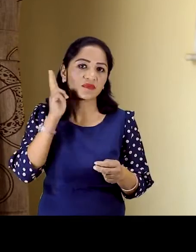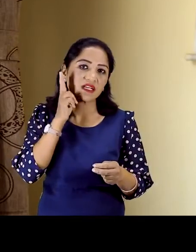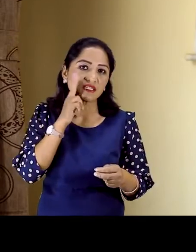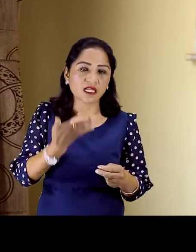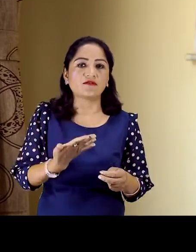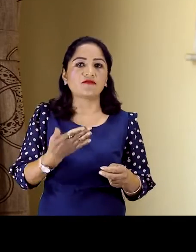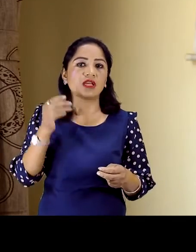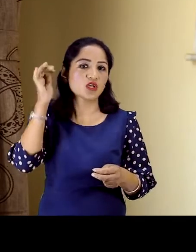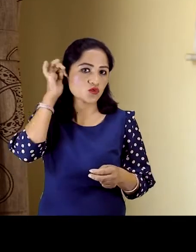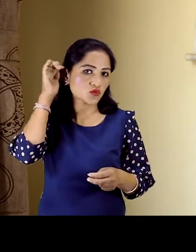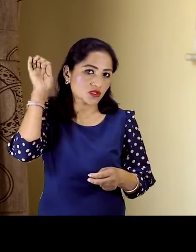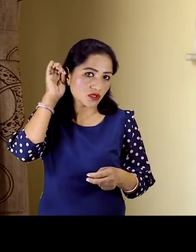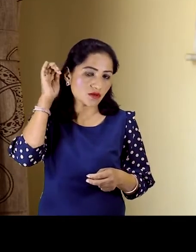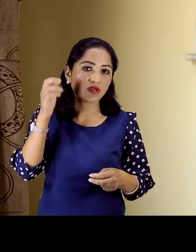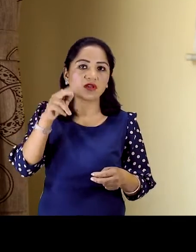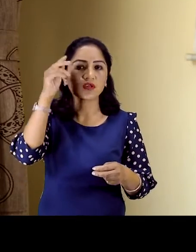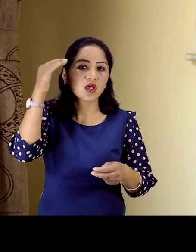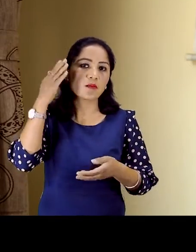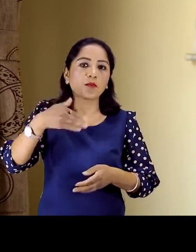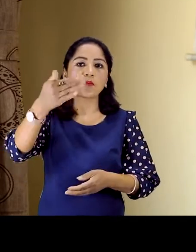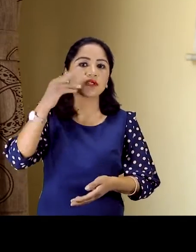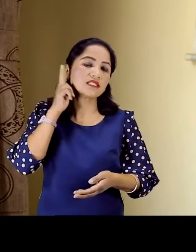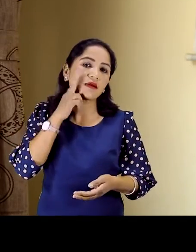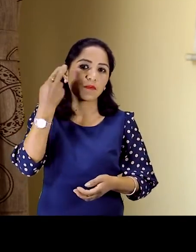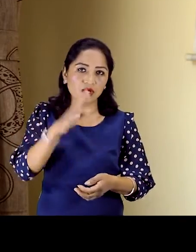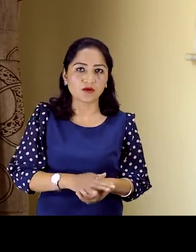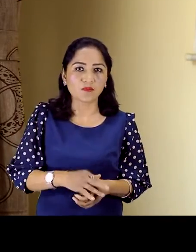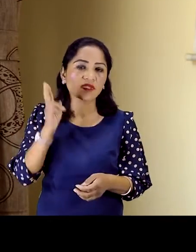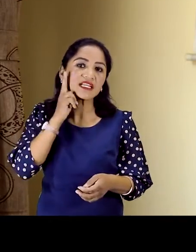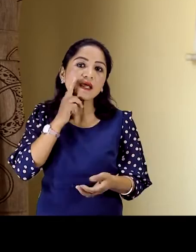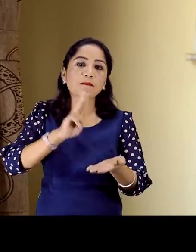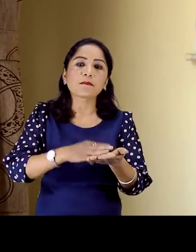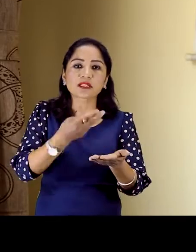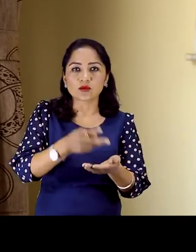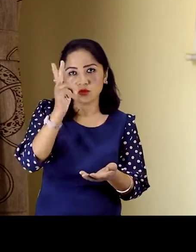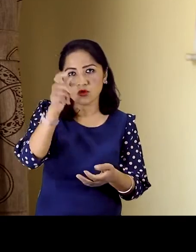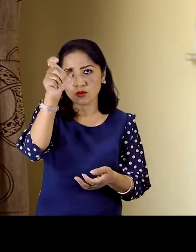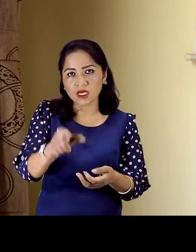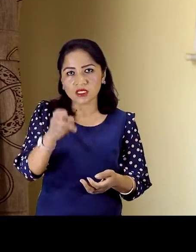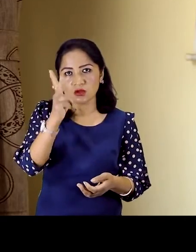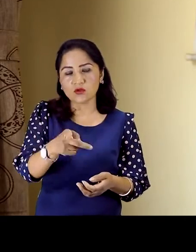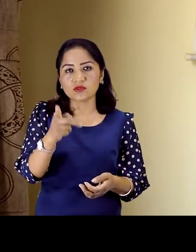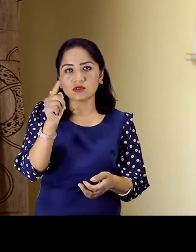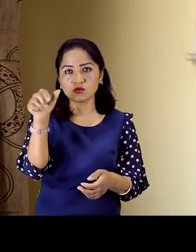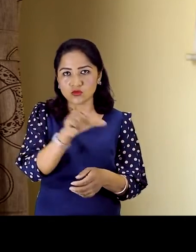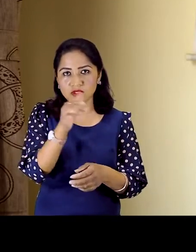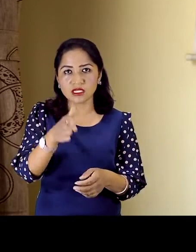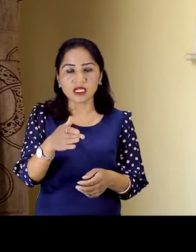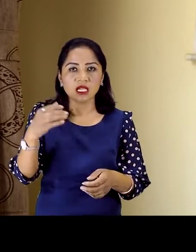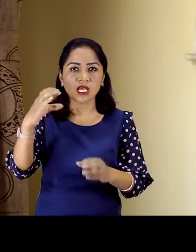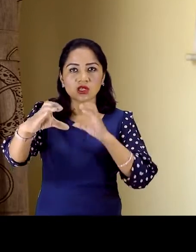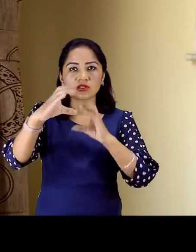देफ, हाड़ फेरिन, आद डेफनेट। देफ बनको इस्त बेक्ति हो जसलेचे